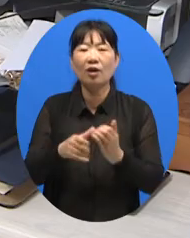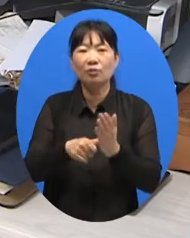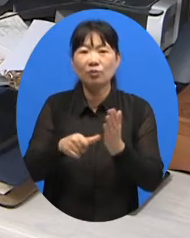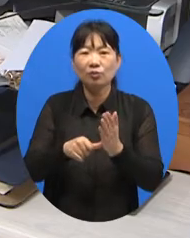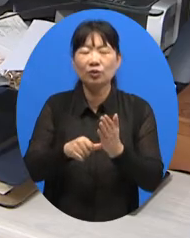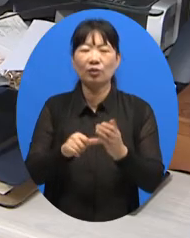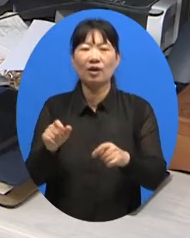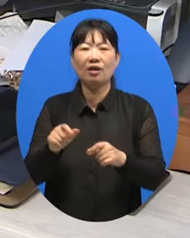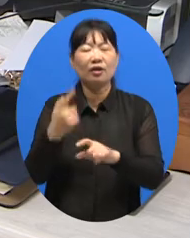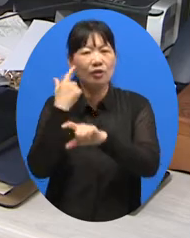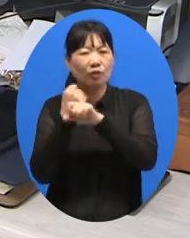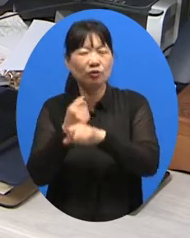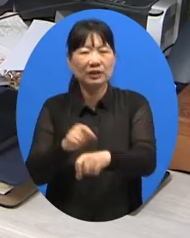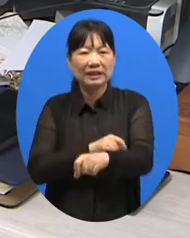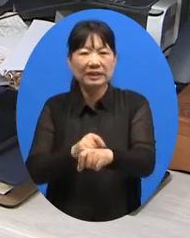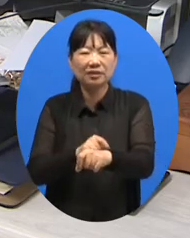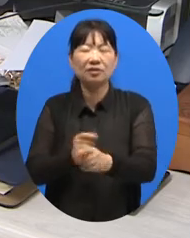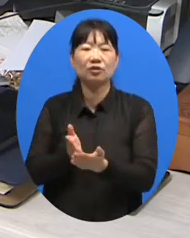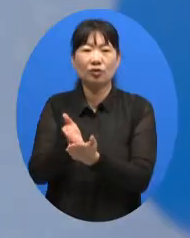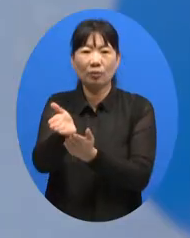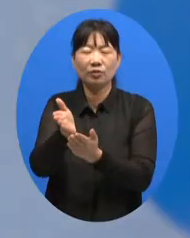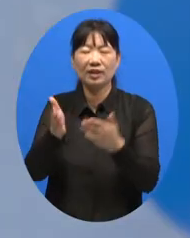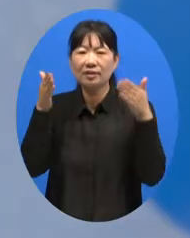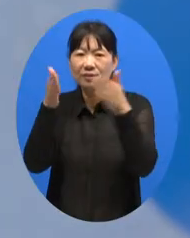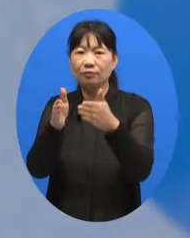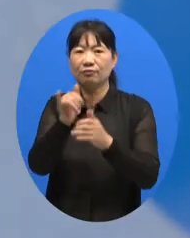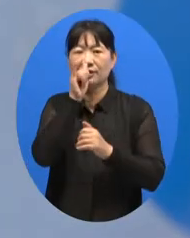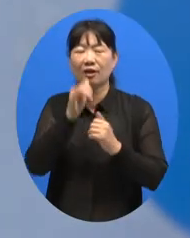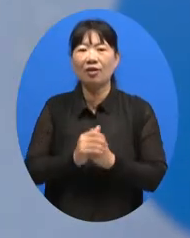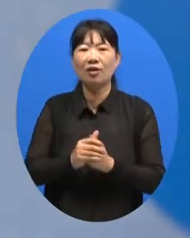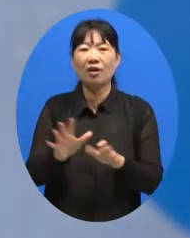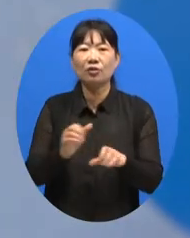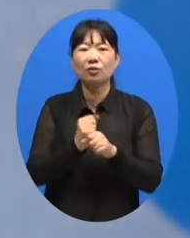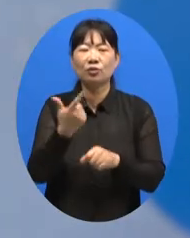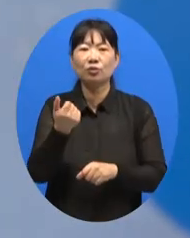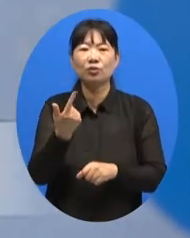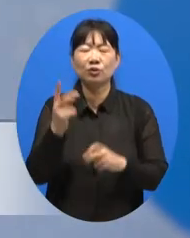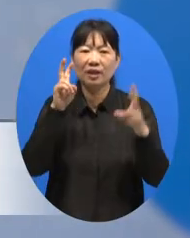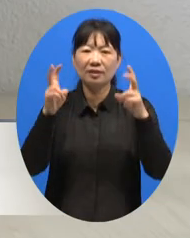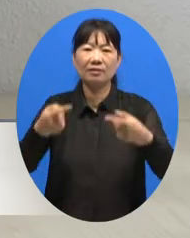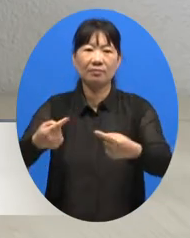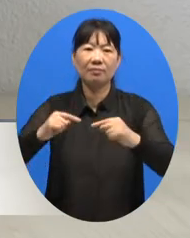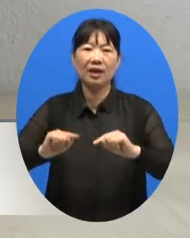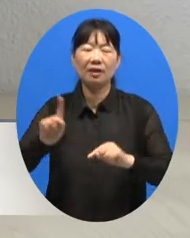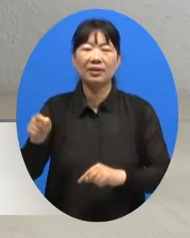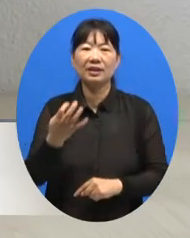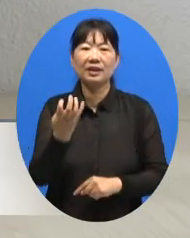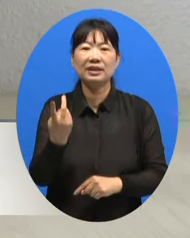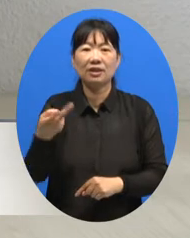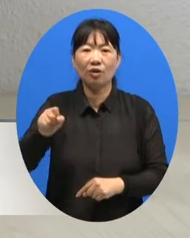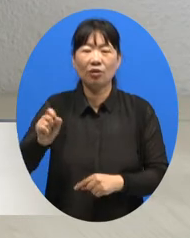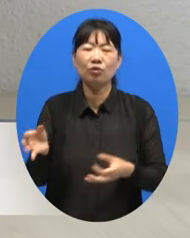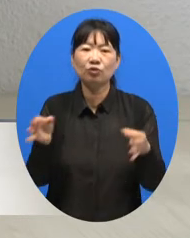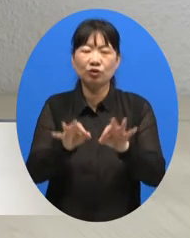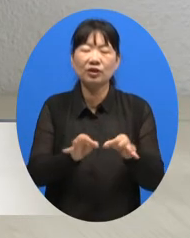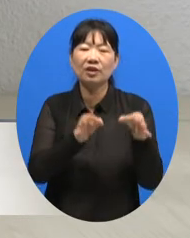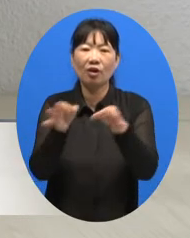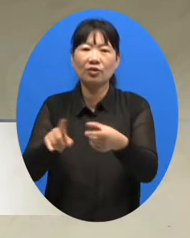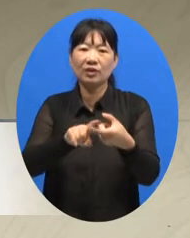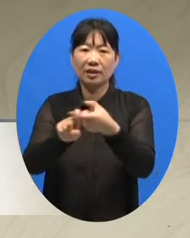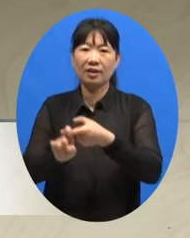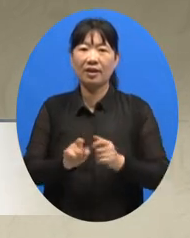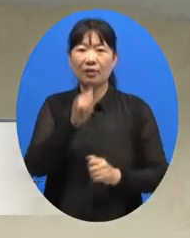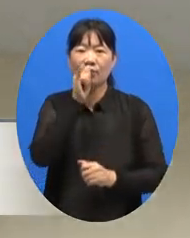소재, 연계 분야 특화 성장 지원 등에 집중했습니다. 총 66개사가 참여해 142억 원의 투자